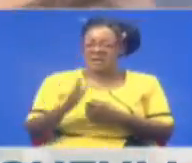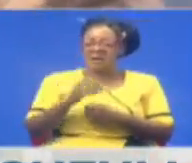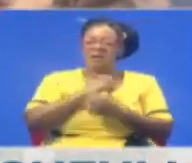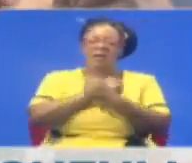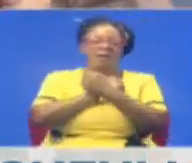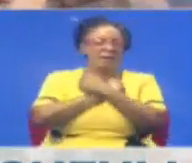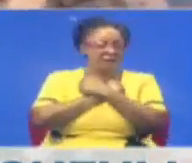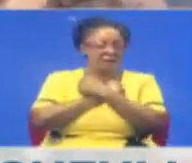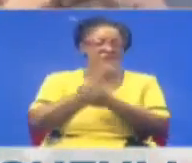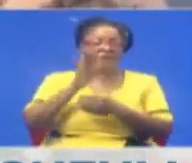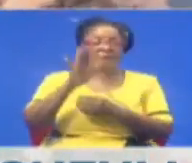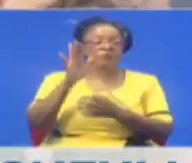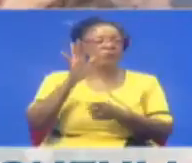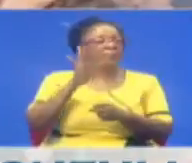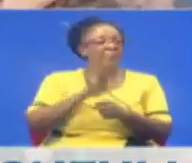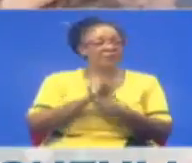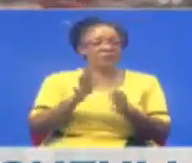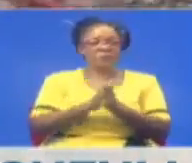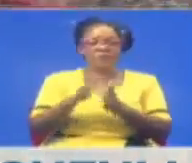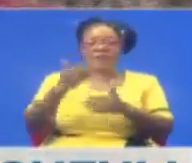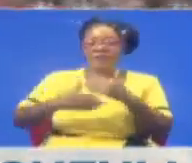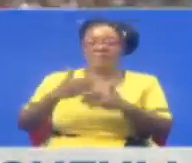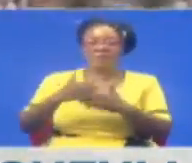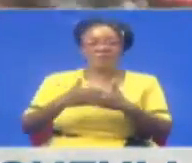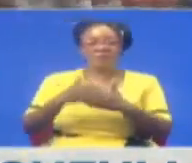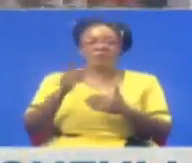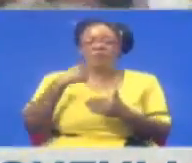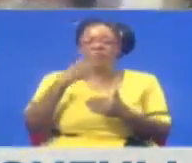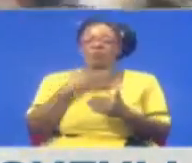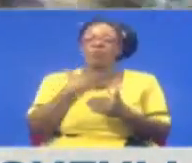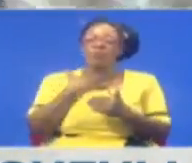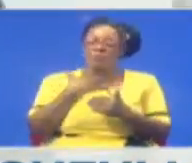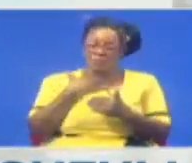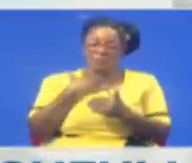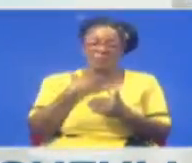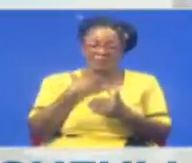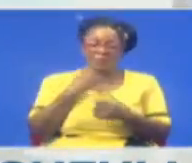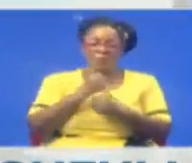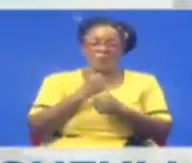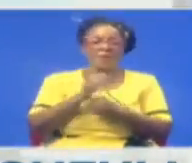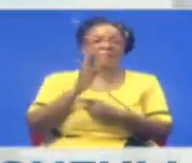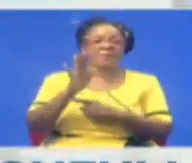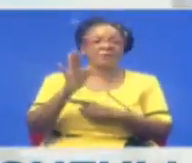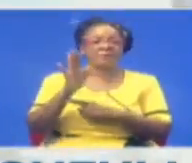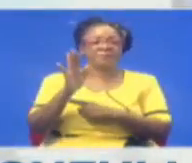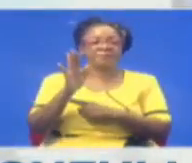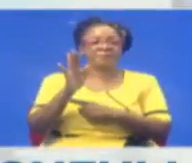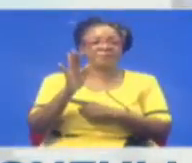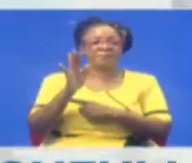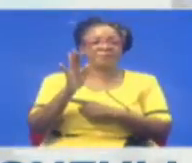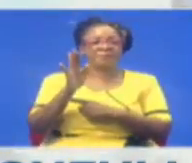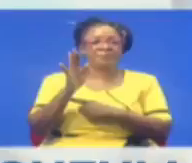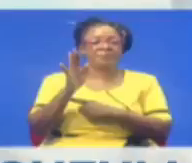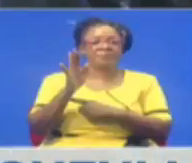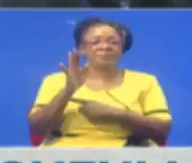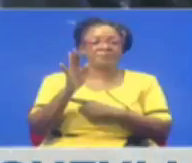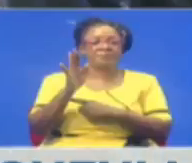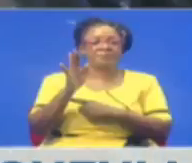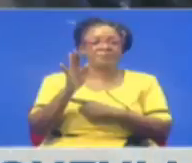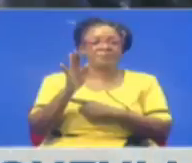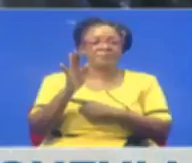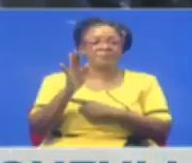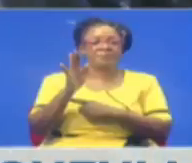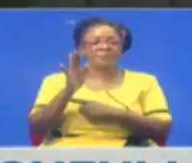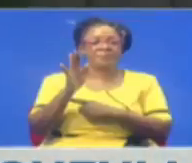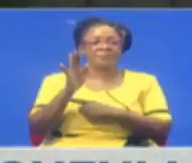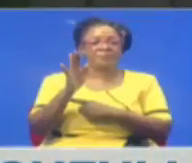wenyeji katika mataifa ya jirani waliotamani utendakazi wake. Mimi Francis Kumba Ndulane,